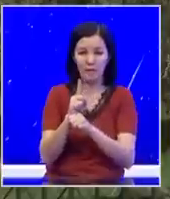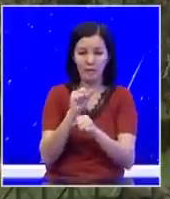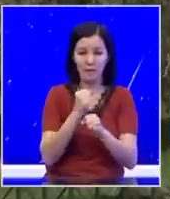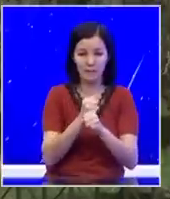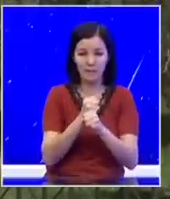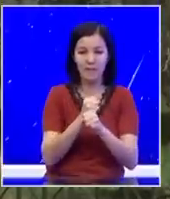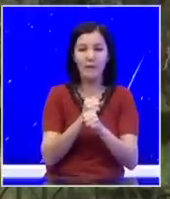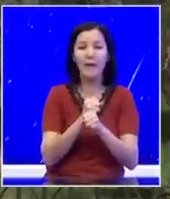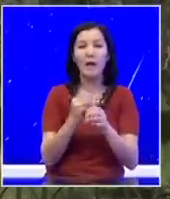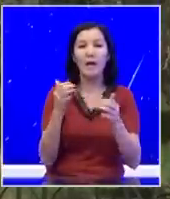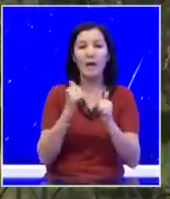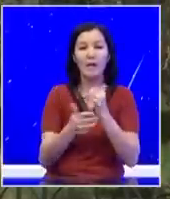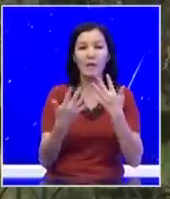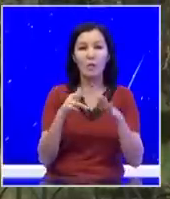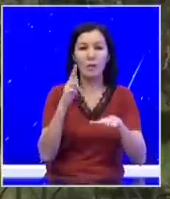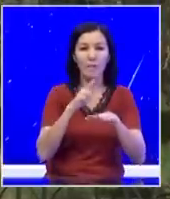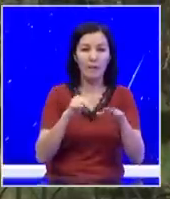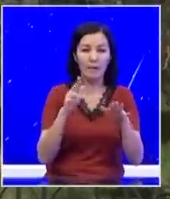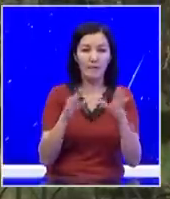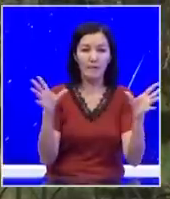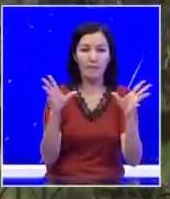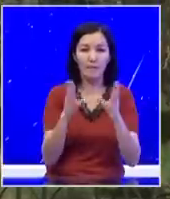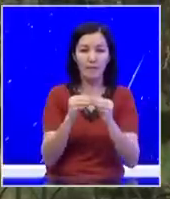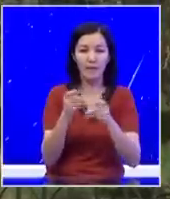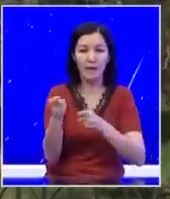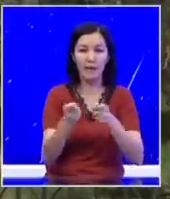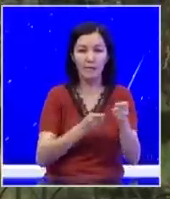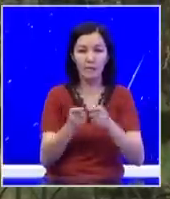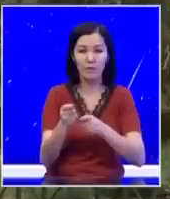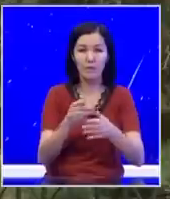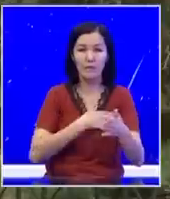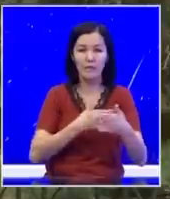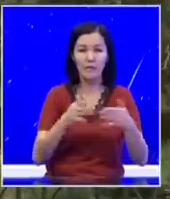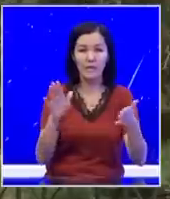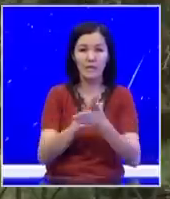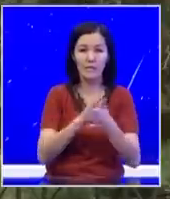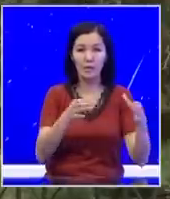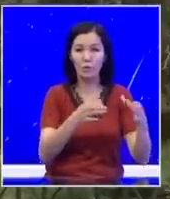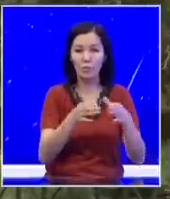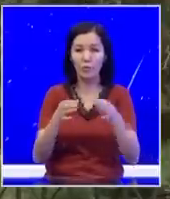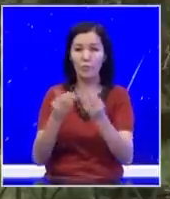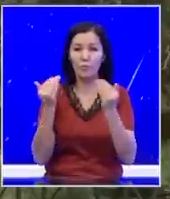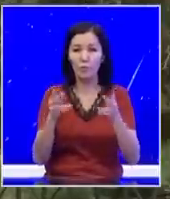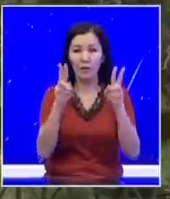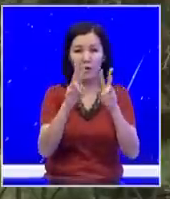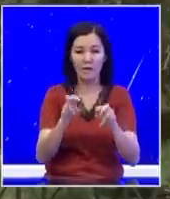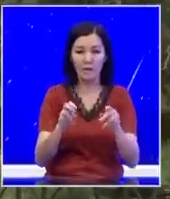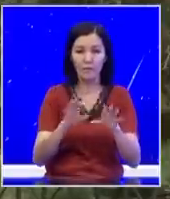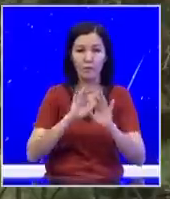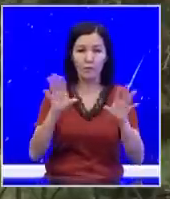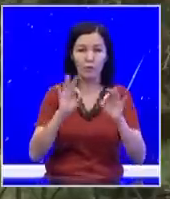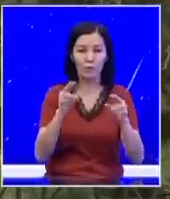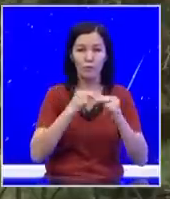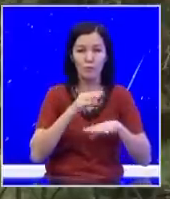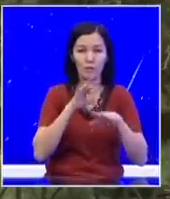Әр ауылдық округта участковый полициямен бірге ауыл әкімшілігі жаңа еріктілер топ құрып, бүгінгі күнде халық арасында түсініктеме